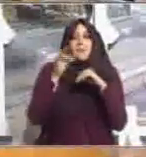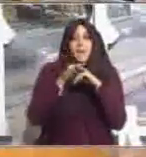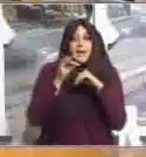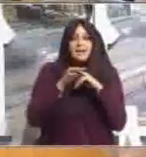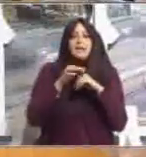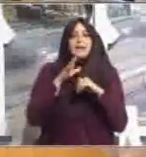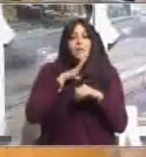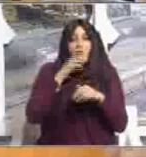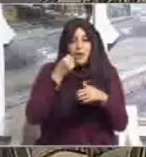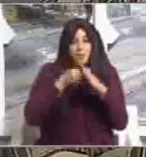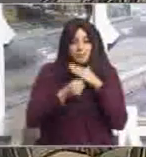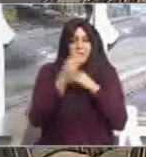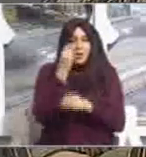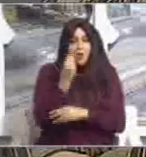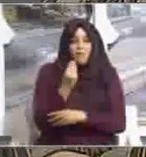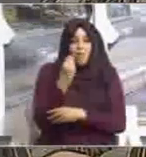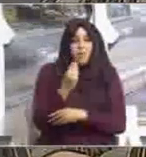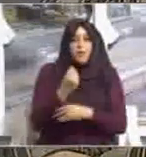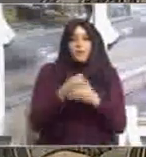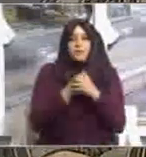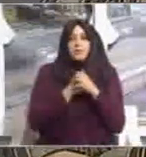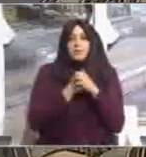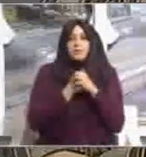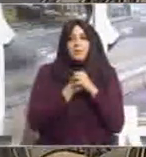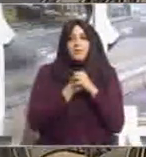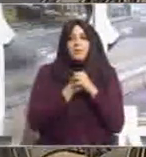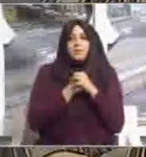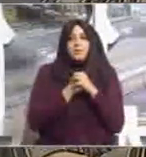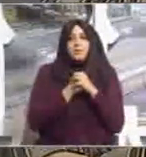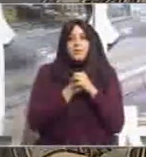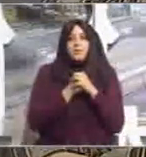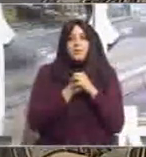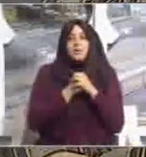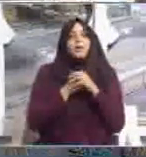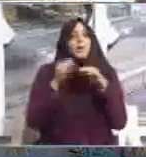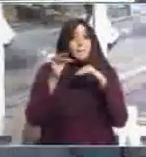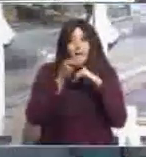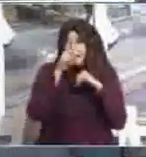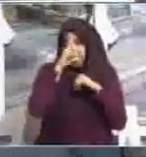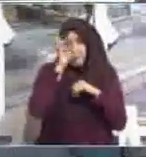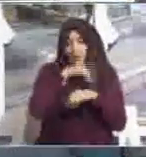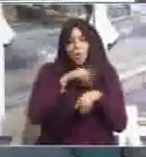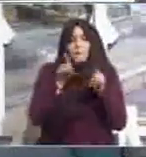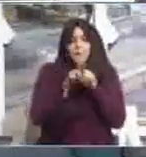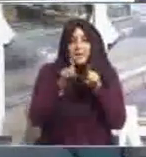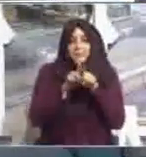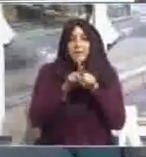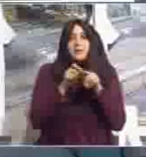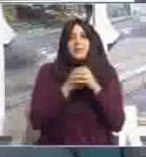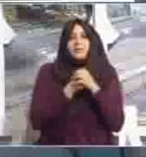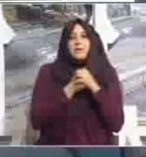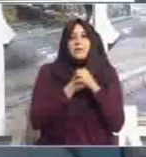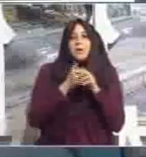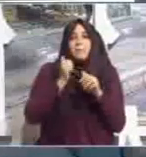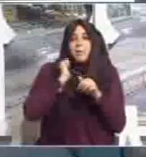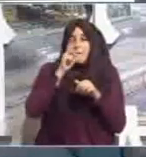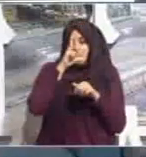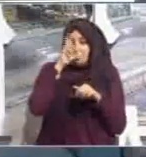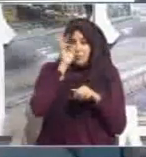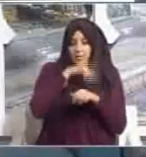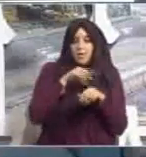طفل ايه والزوج الزوج الله يرحمه توفى والاب والام